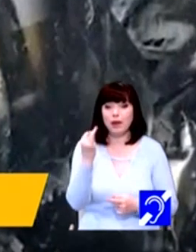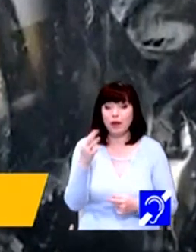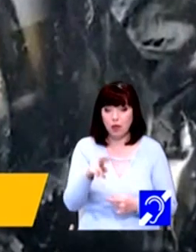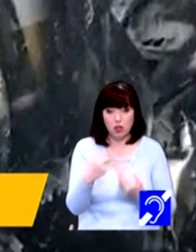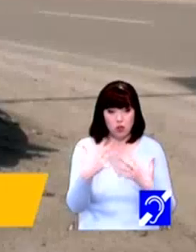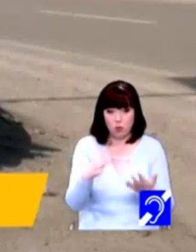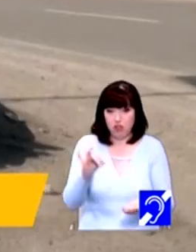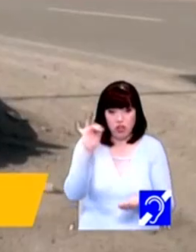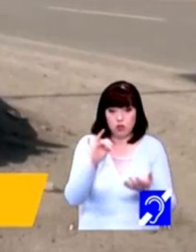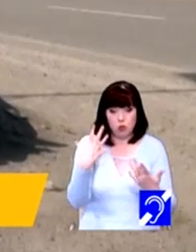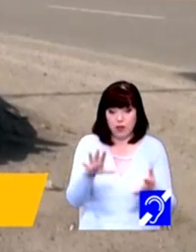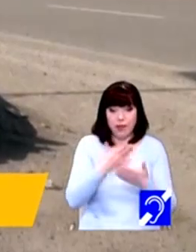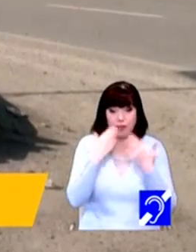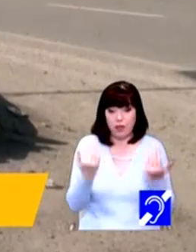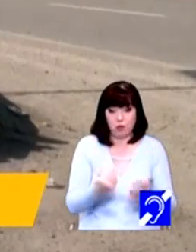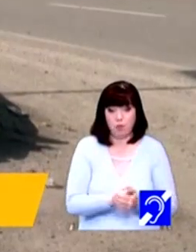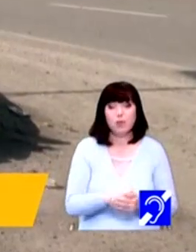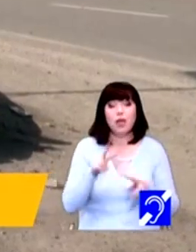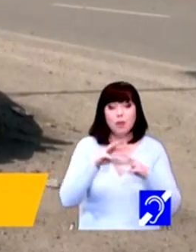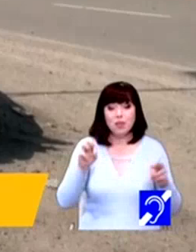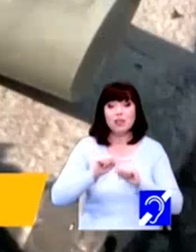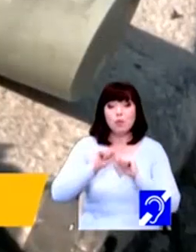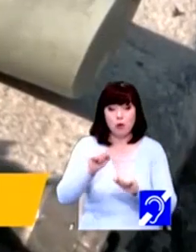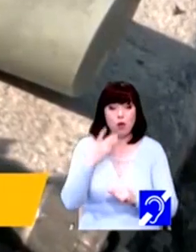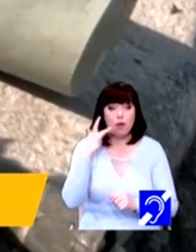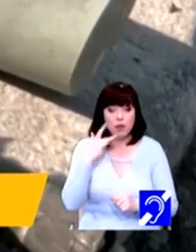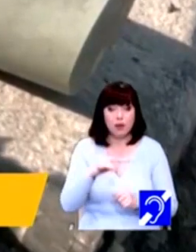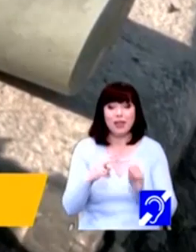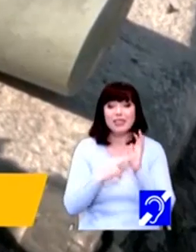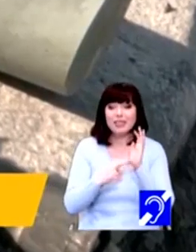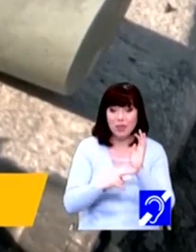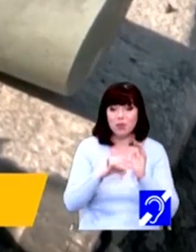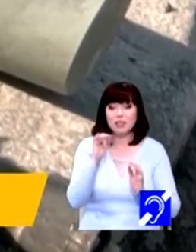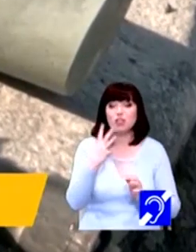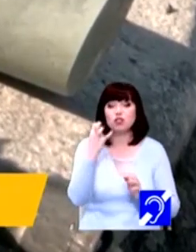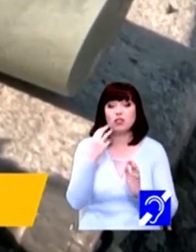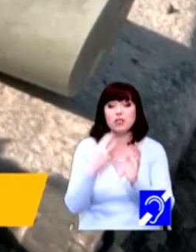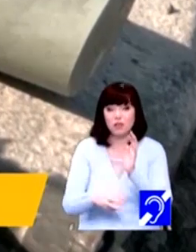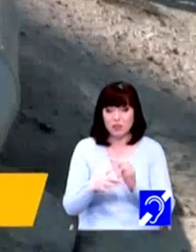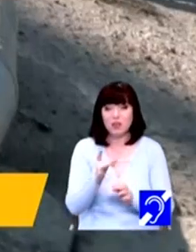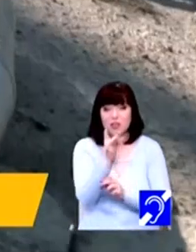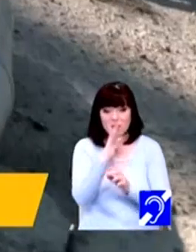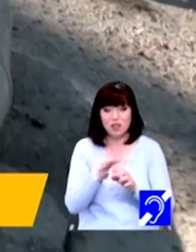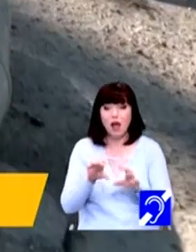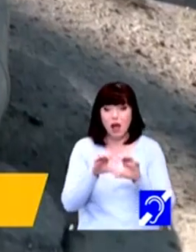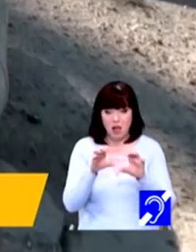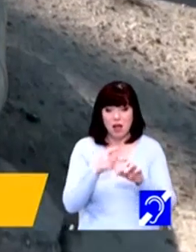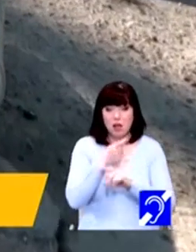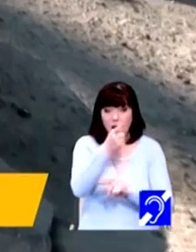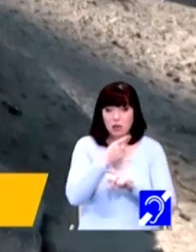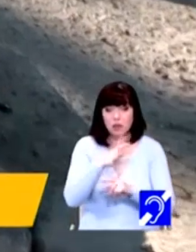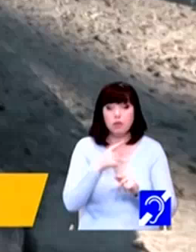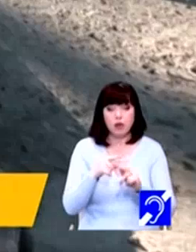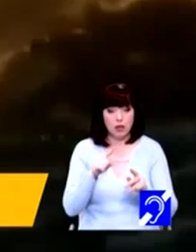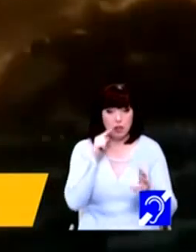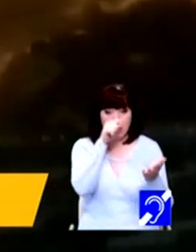acum istorie. Ministerul Apărării american anunță că 70 dintre cele 480 de rachete aruncate pe teritoriul Ucrainei au fost lansate